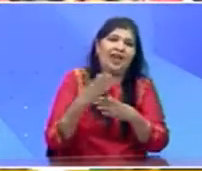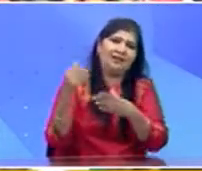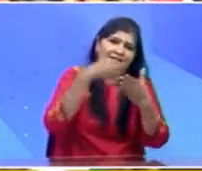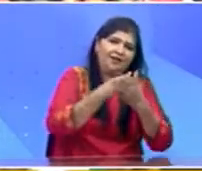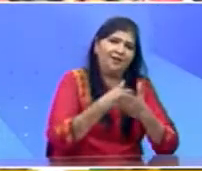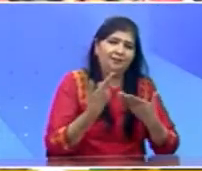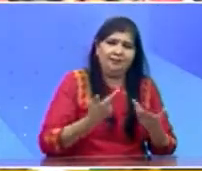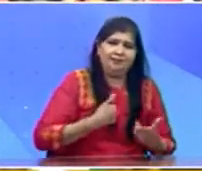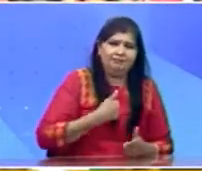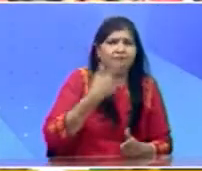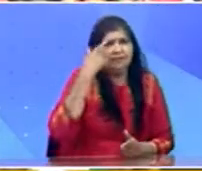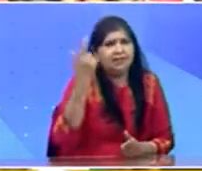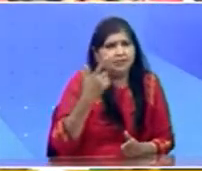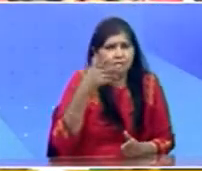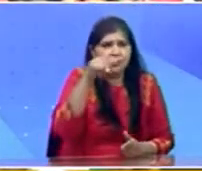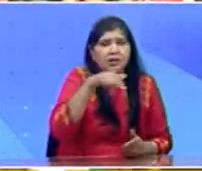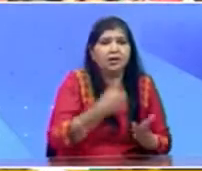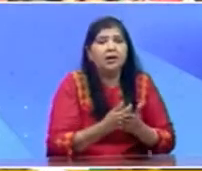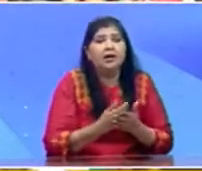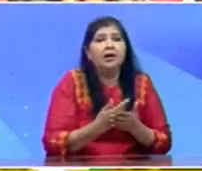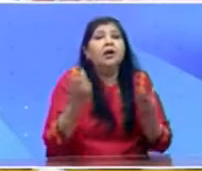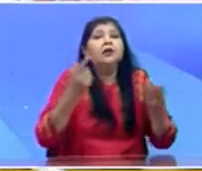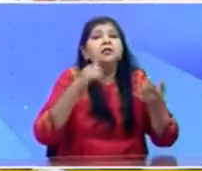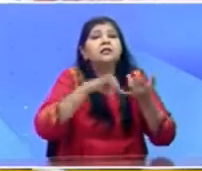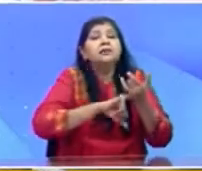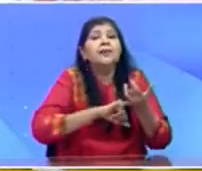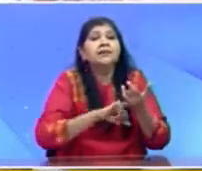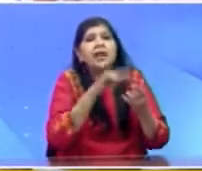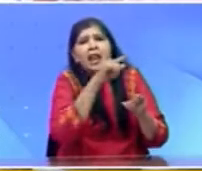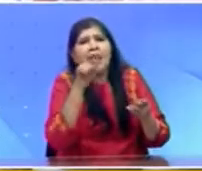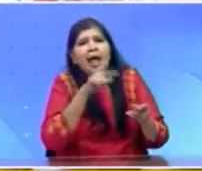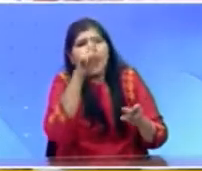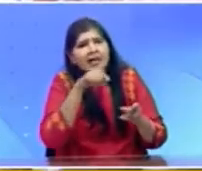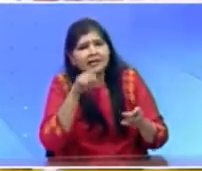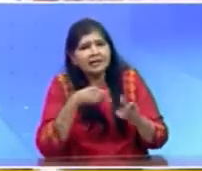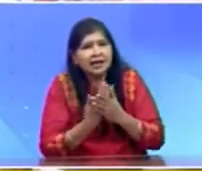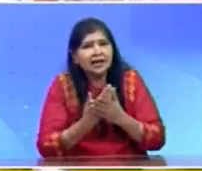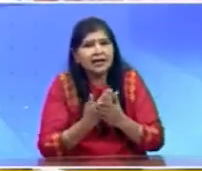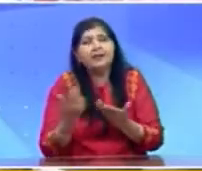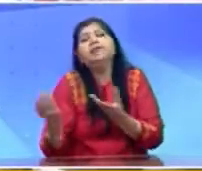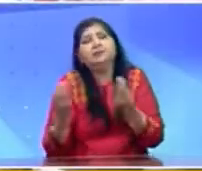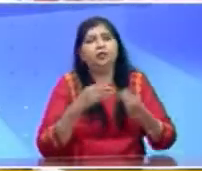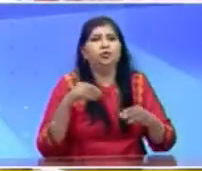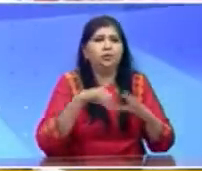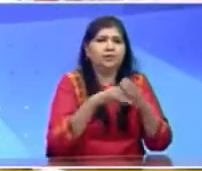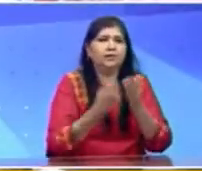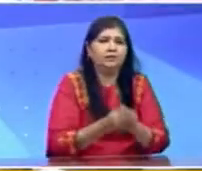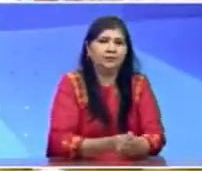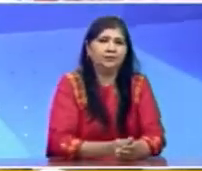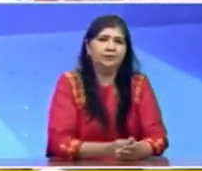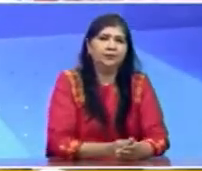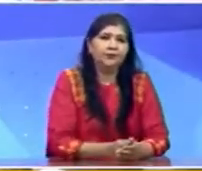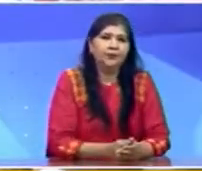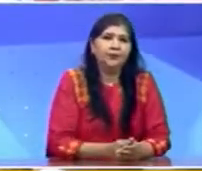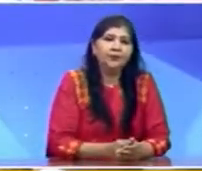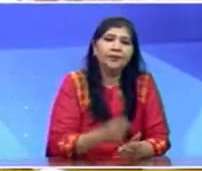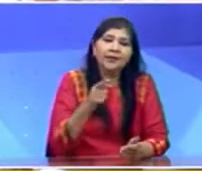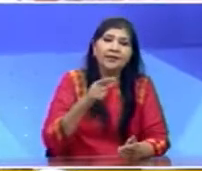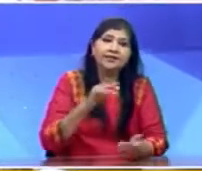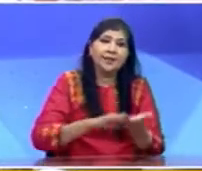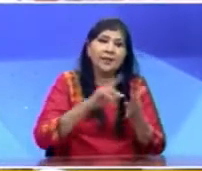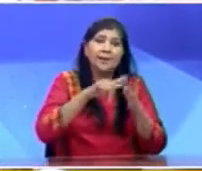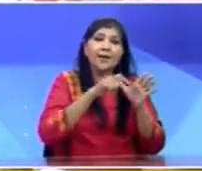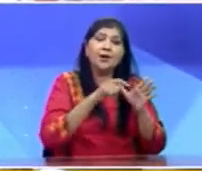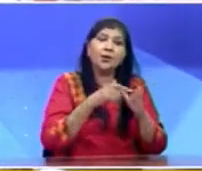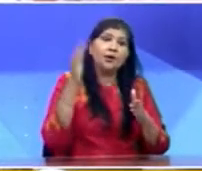आप चाहें तो किसी खास हैशटैग का भी इस्तेमाल कर सकते हैं। इससे उन मेलों के बारे